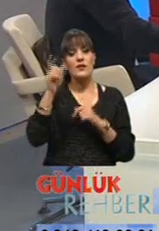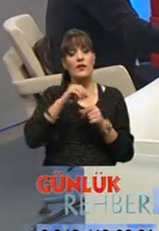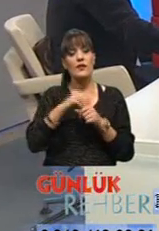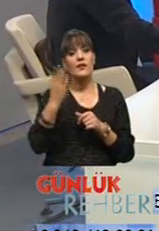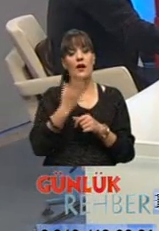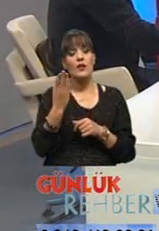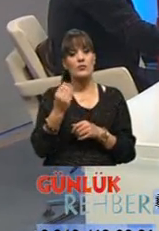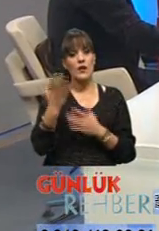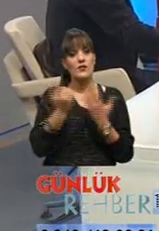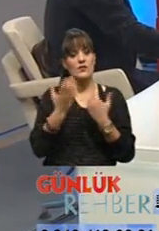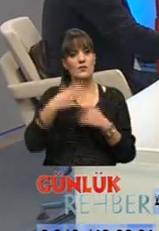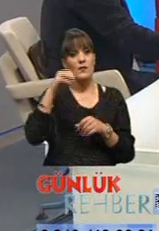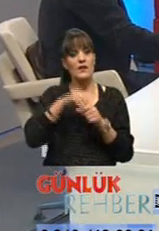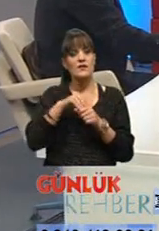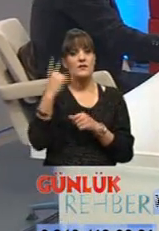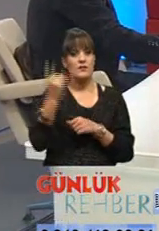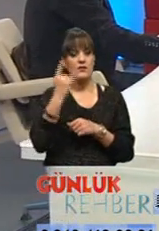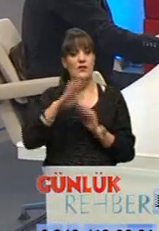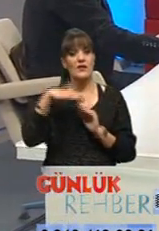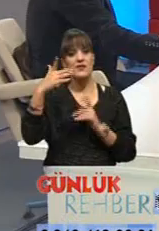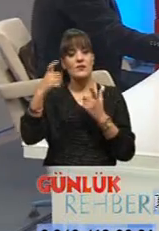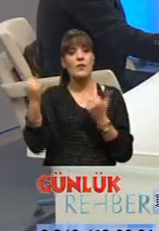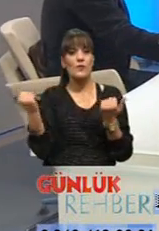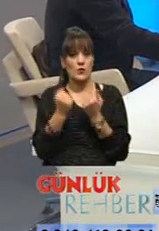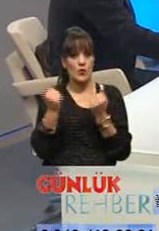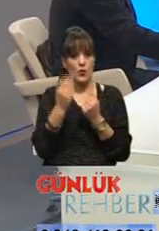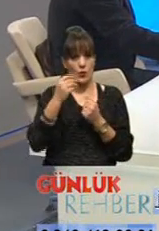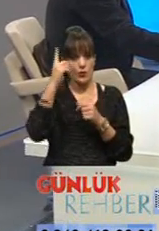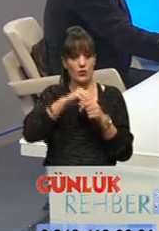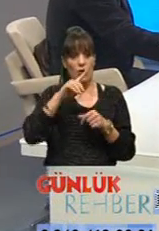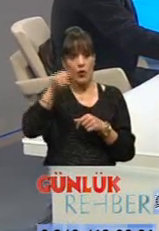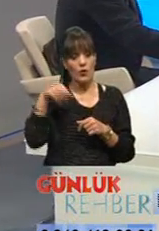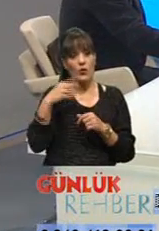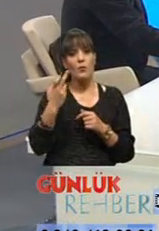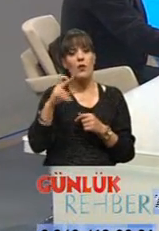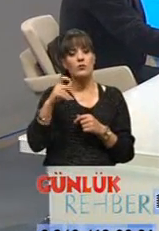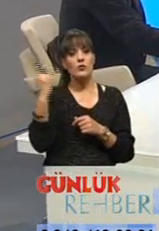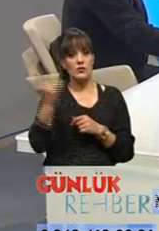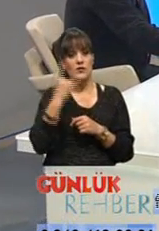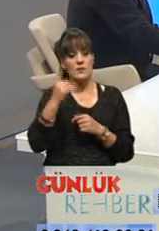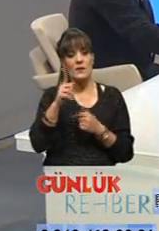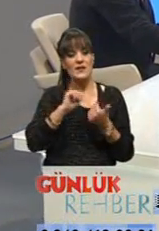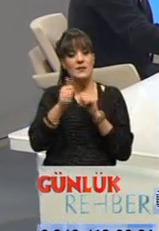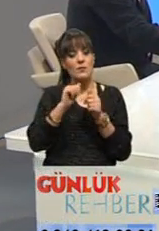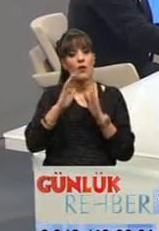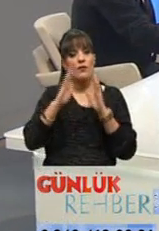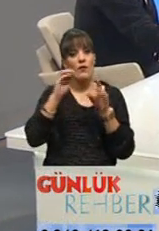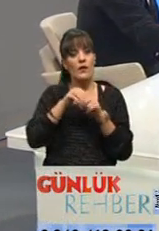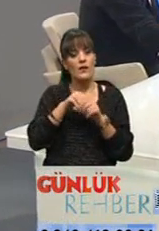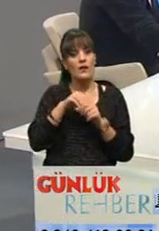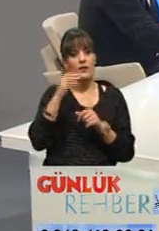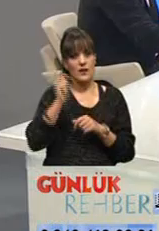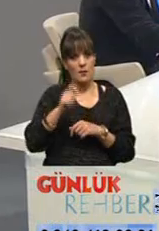çok AVM'lerde insanlar artık dolaşır oldular. Dış mekanlar tabii evet, soğuk. Evet. Ve oralarda da boş boş dolanmaktansa değil mi bir sportif